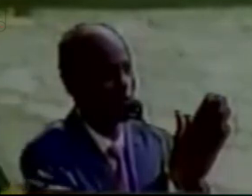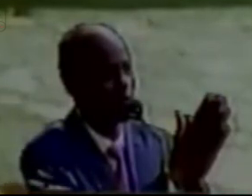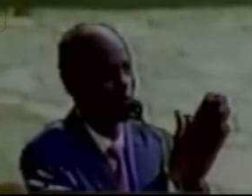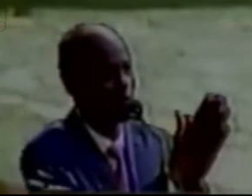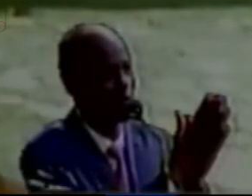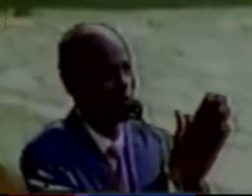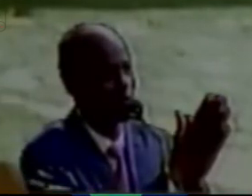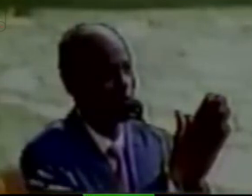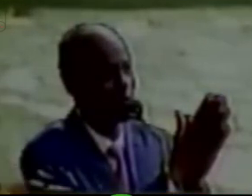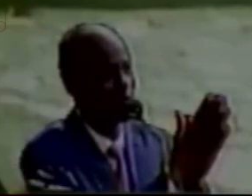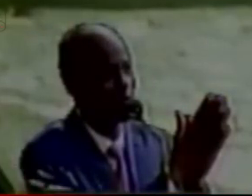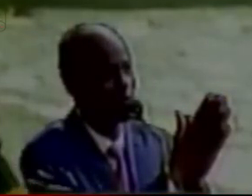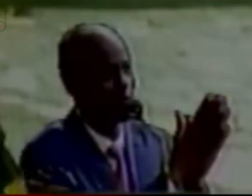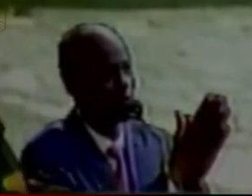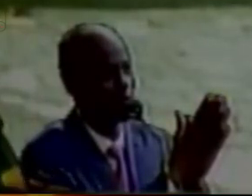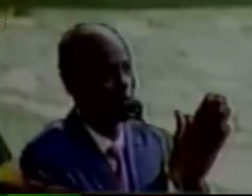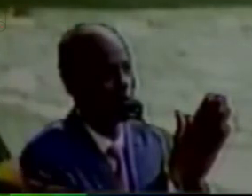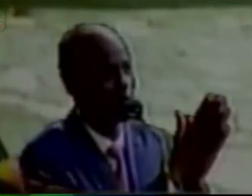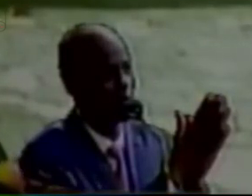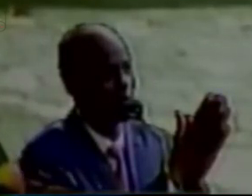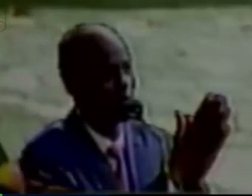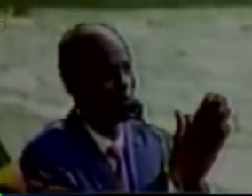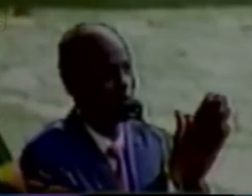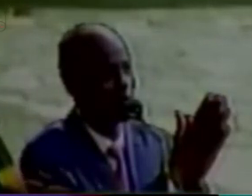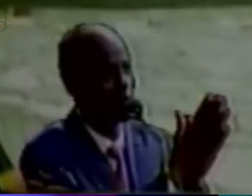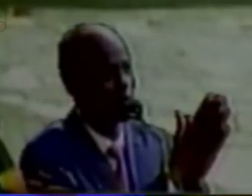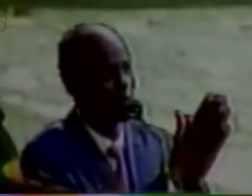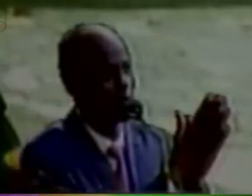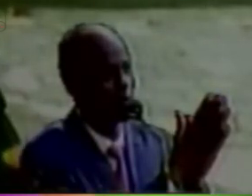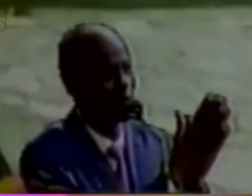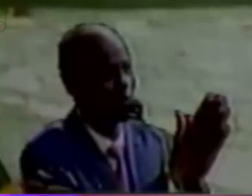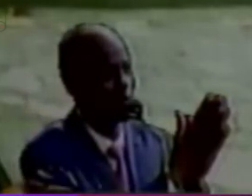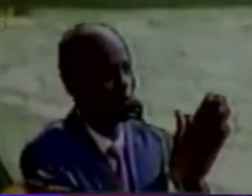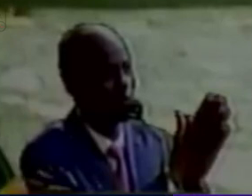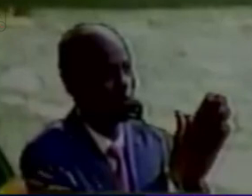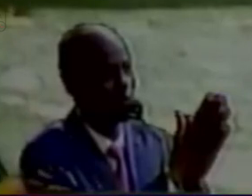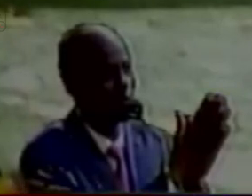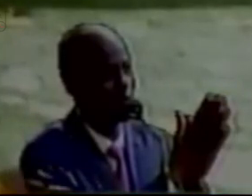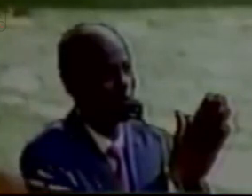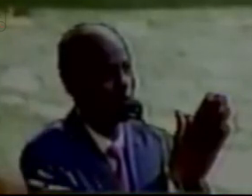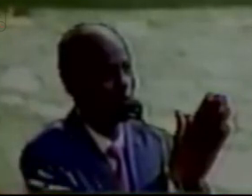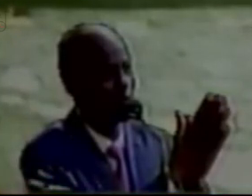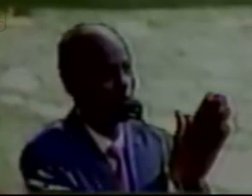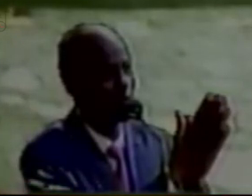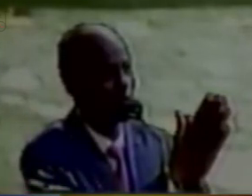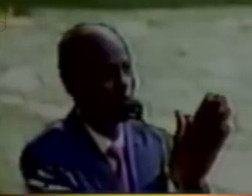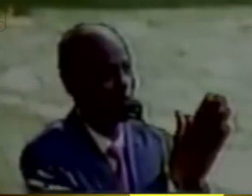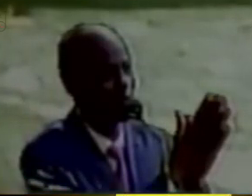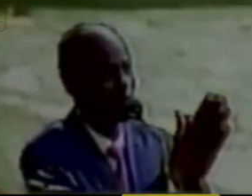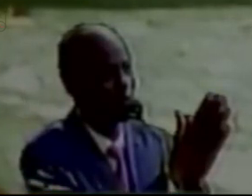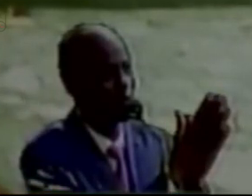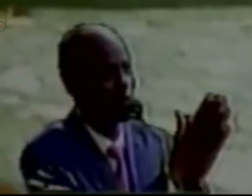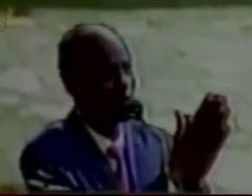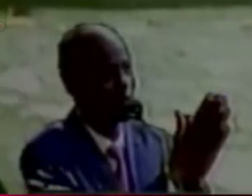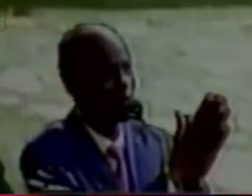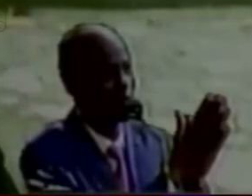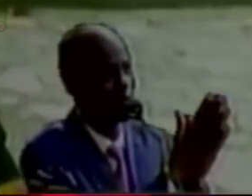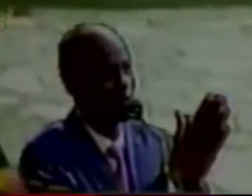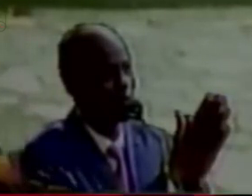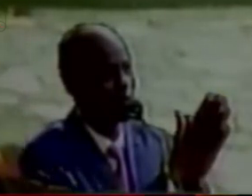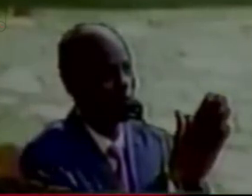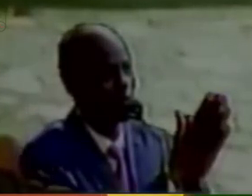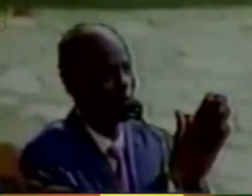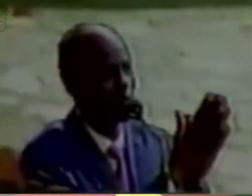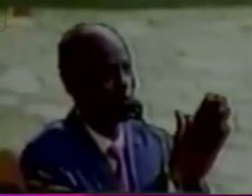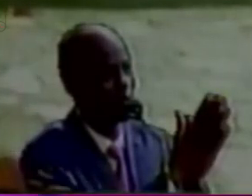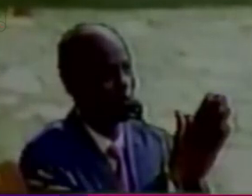réalité, et nous autres avocats, chaque fois nous venons là, c'est pratiquement avec cœur serré. Donc, décision pour délocaliser le